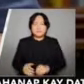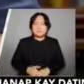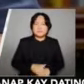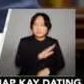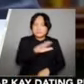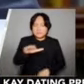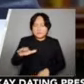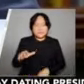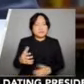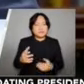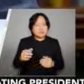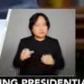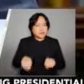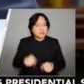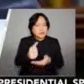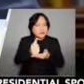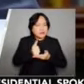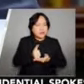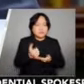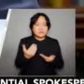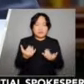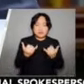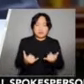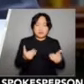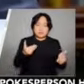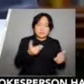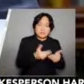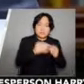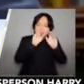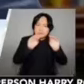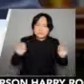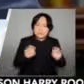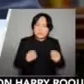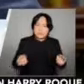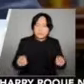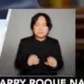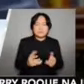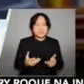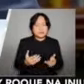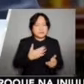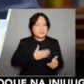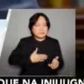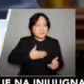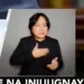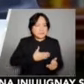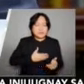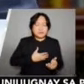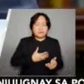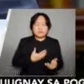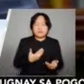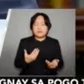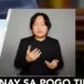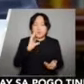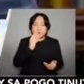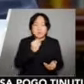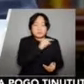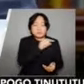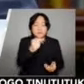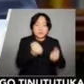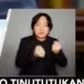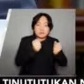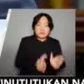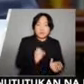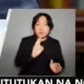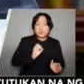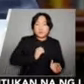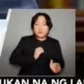this bare seasons. So as much as possible, the driver or the owner of the car should always